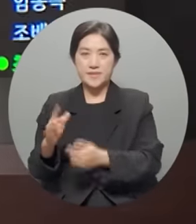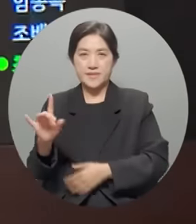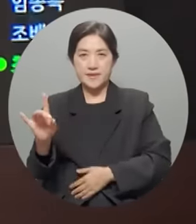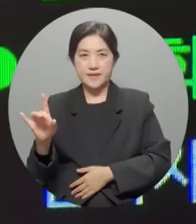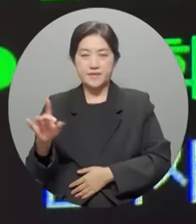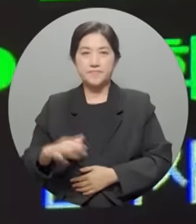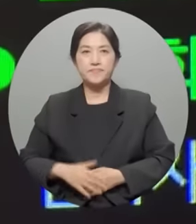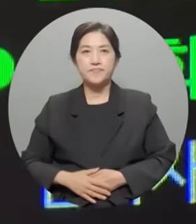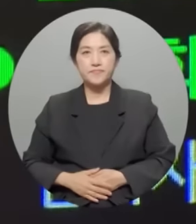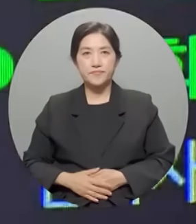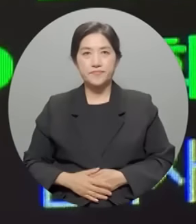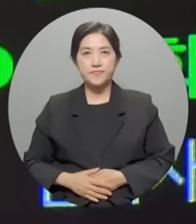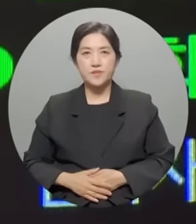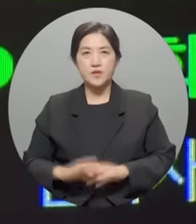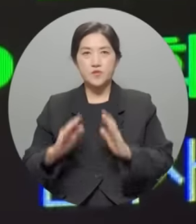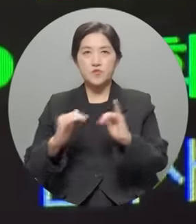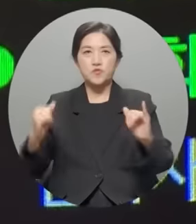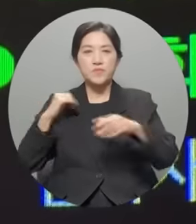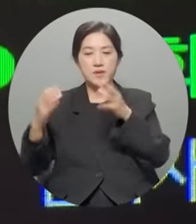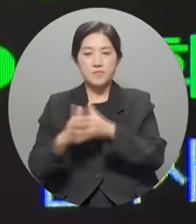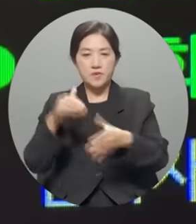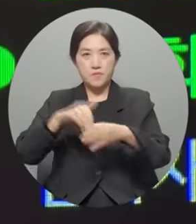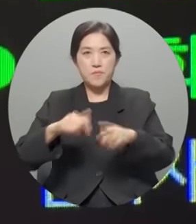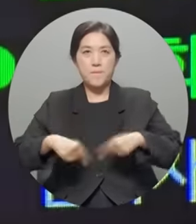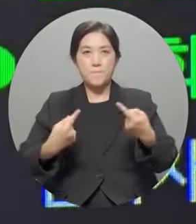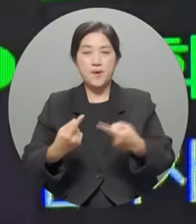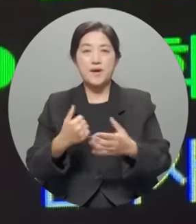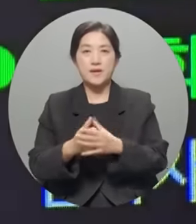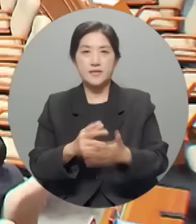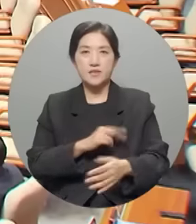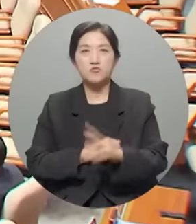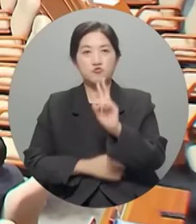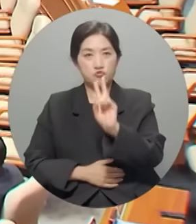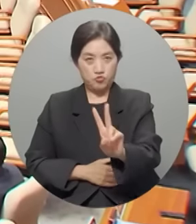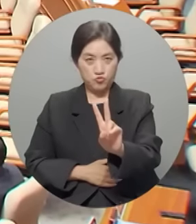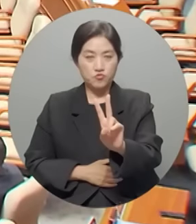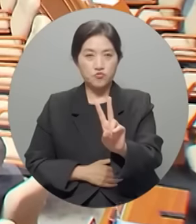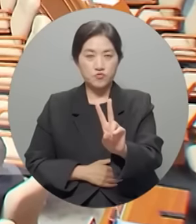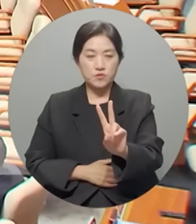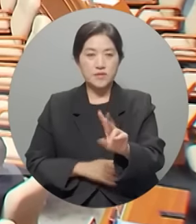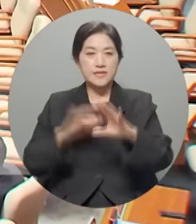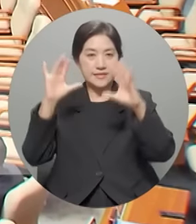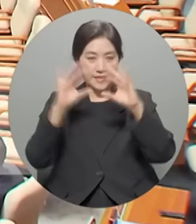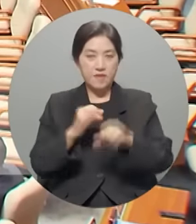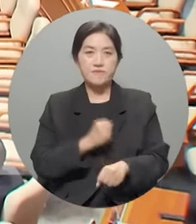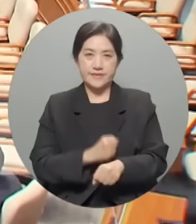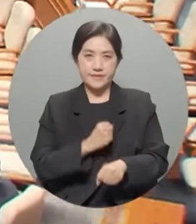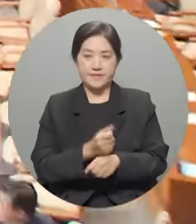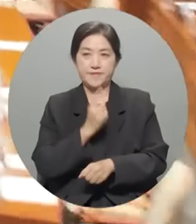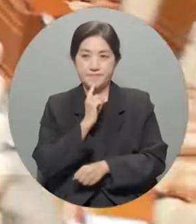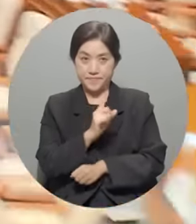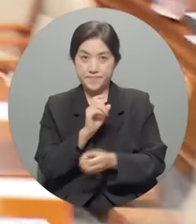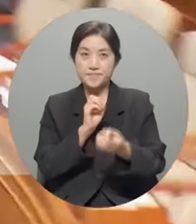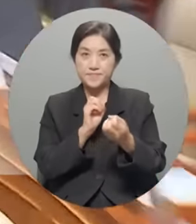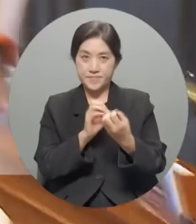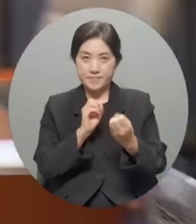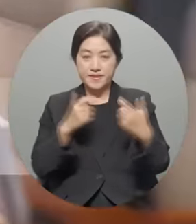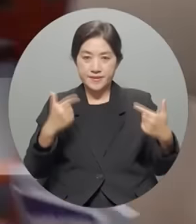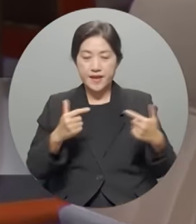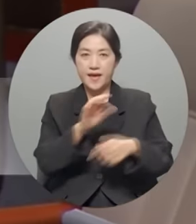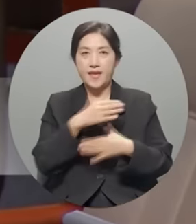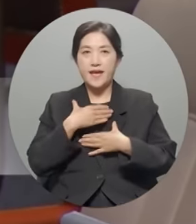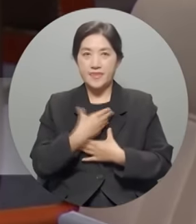1표였습니다. 국민의힘에서 표결에 참석한 의원은 2명. 찬성 입장을 밝혀온 안철수 의원은